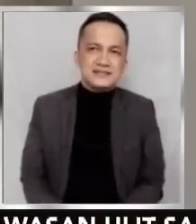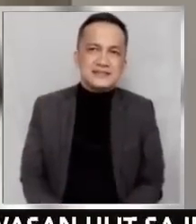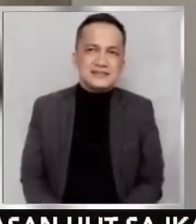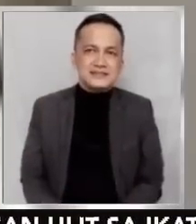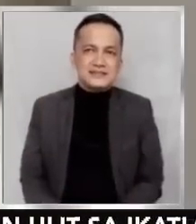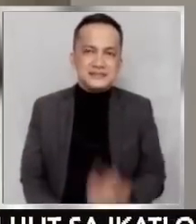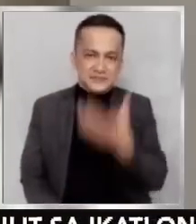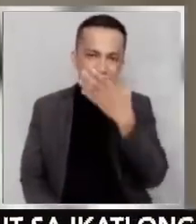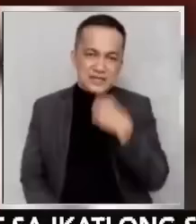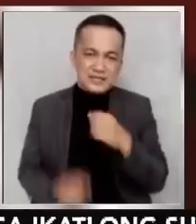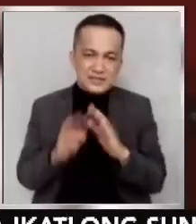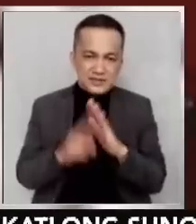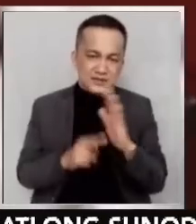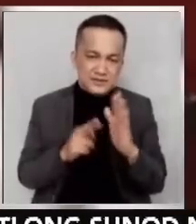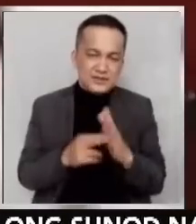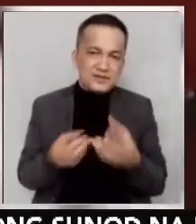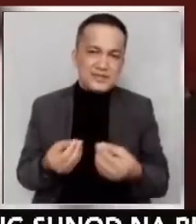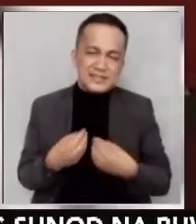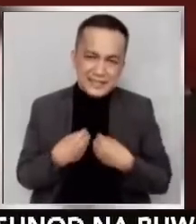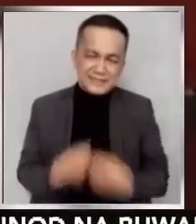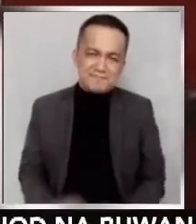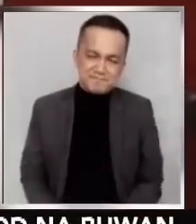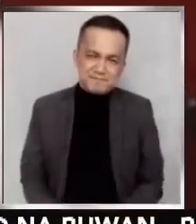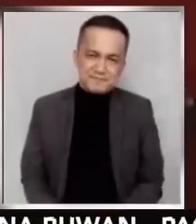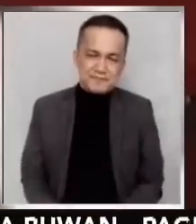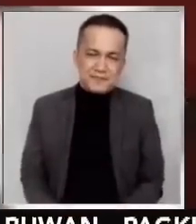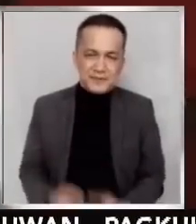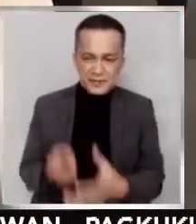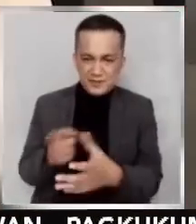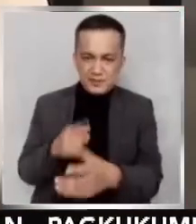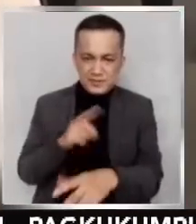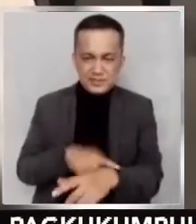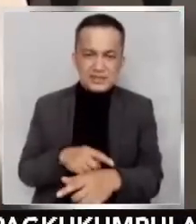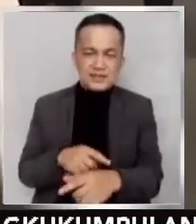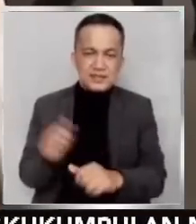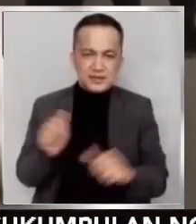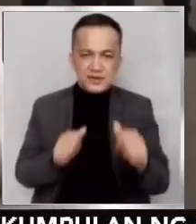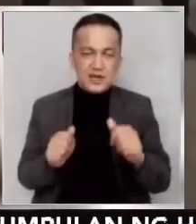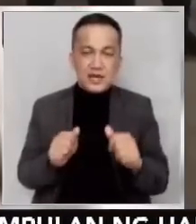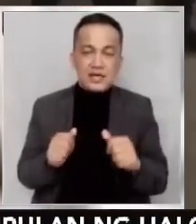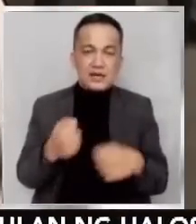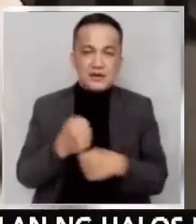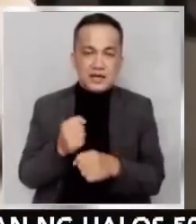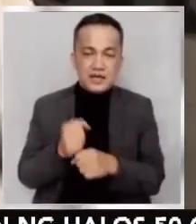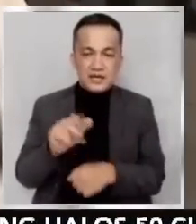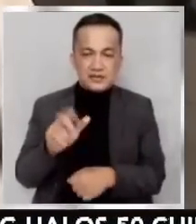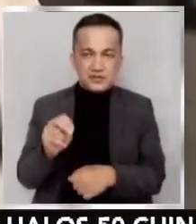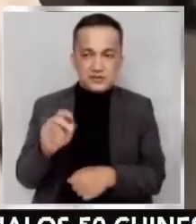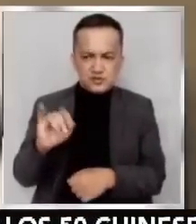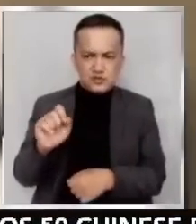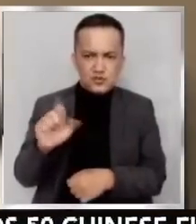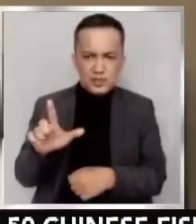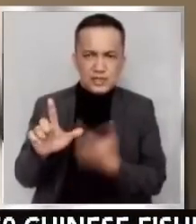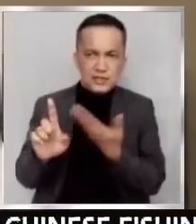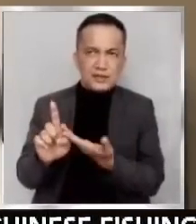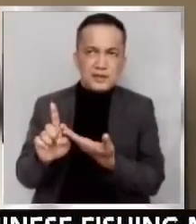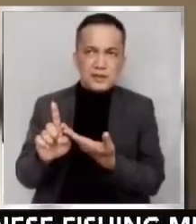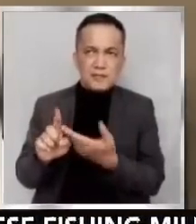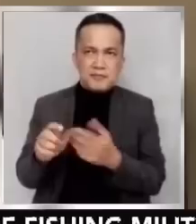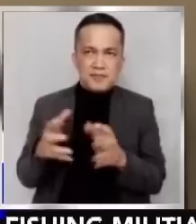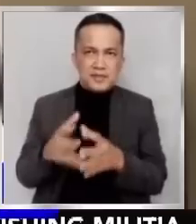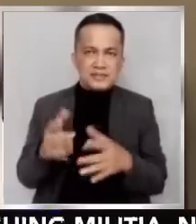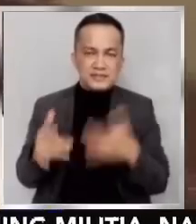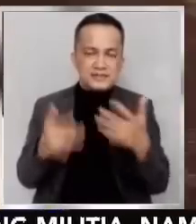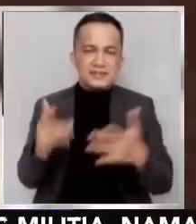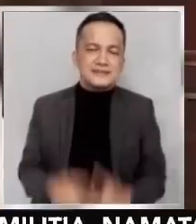role na binigay nila sa akin. First time naman naggagawa ng action series sa Kapuso Network si Joem na sobra raw excited. Mahal na mahal ng